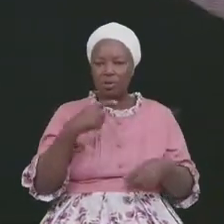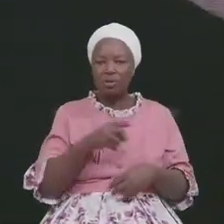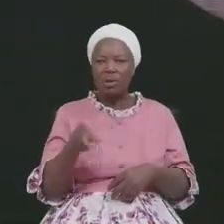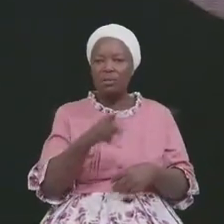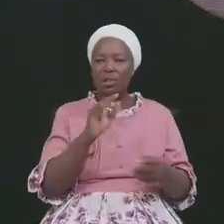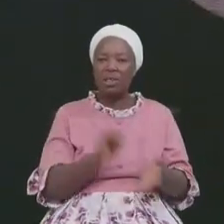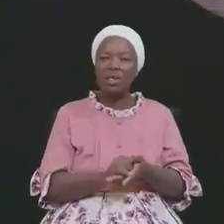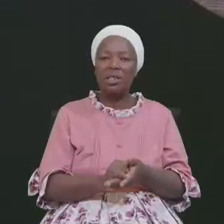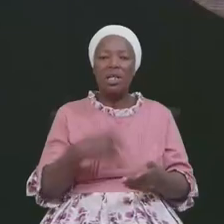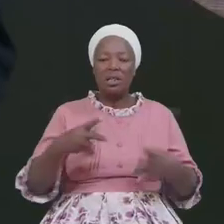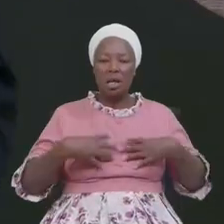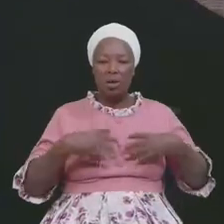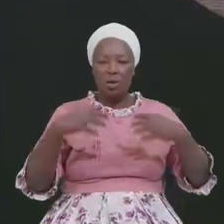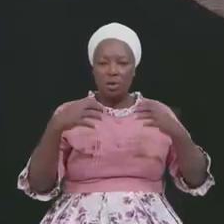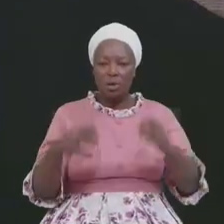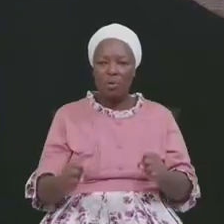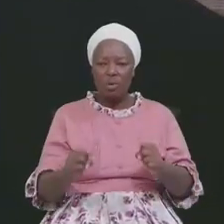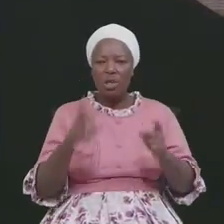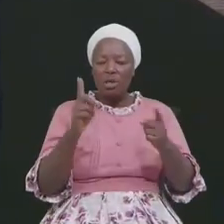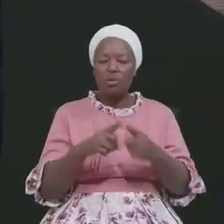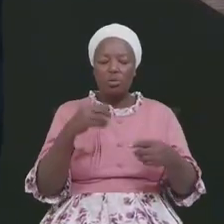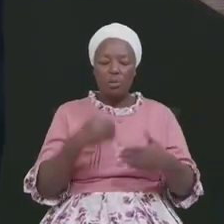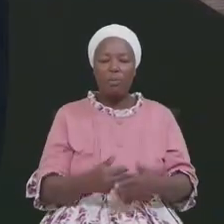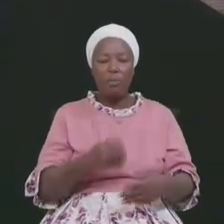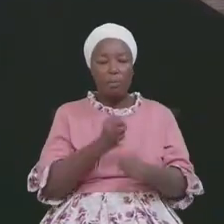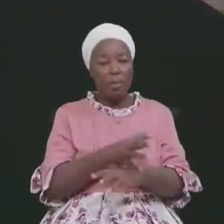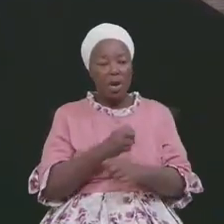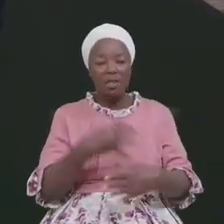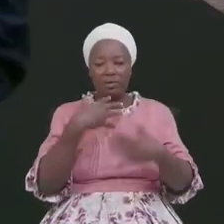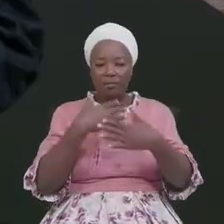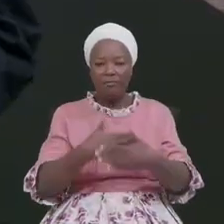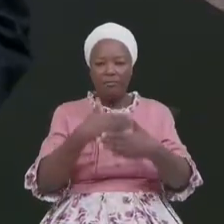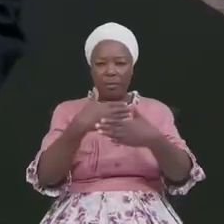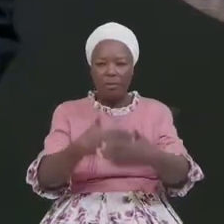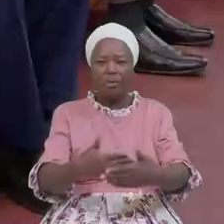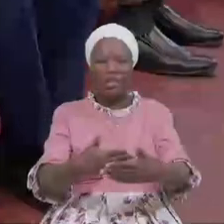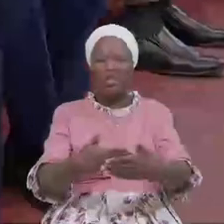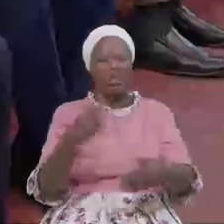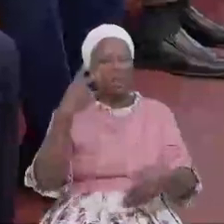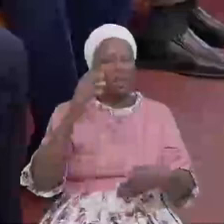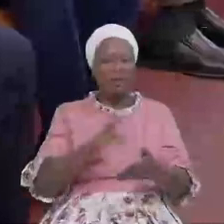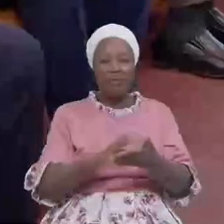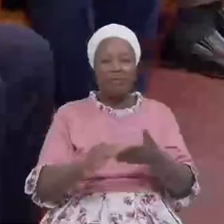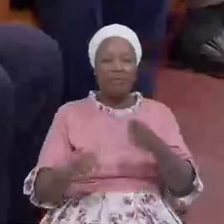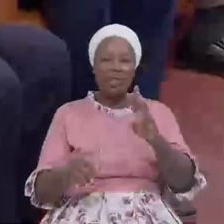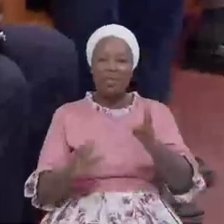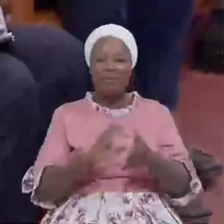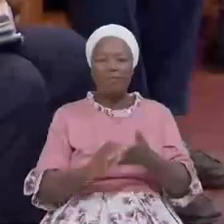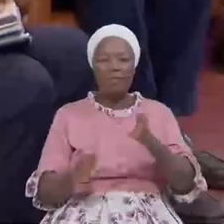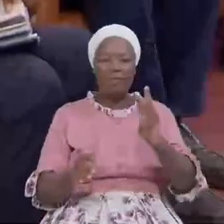faut le courage pour aller de l'avant. Verset 6 de Josué 1.